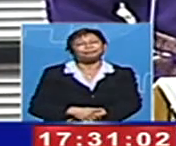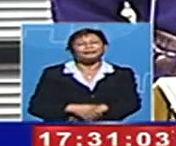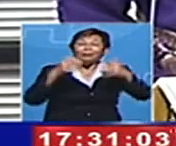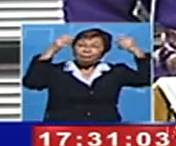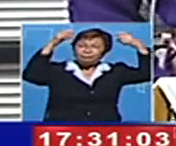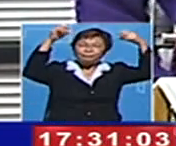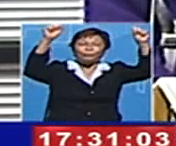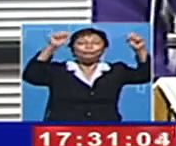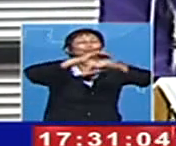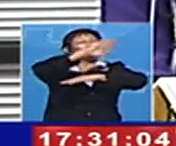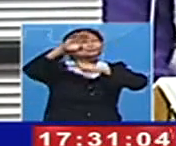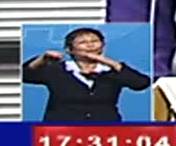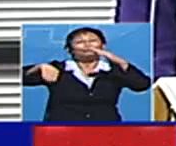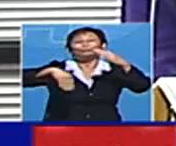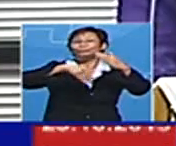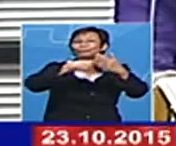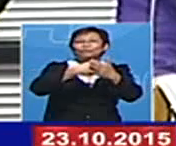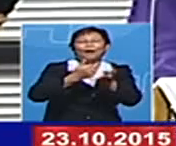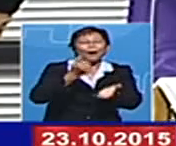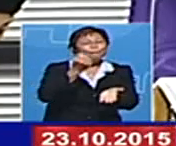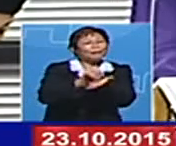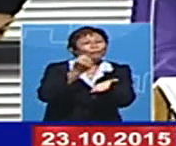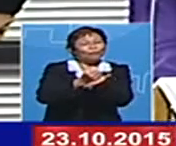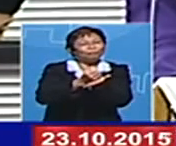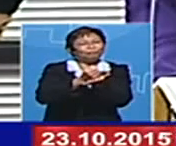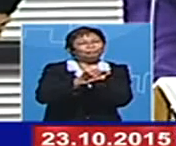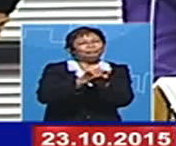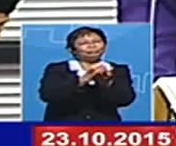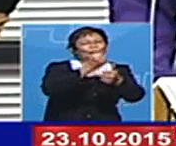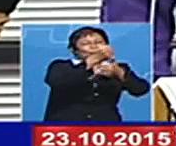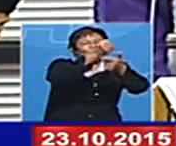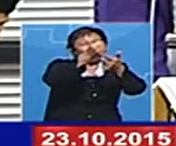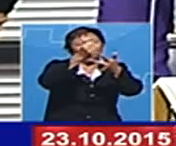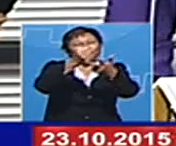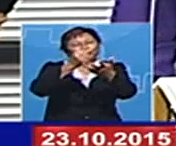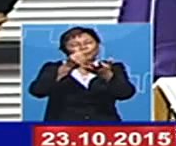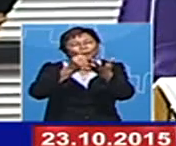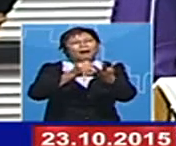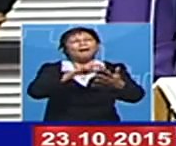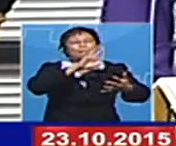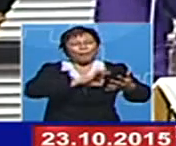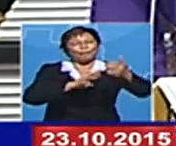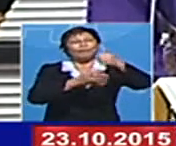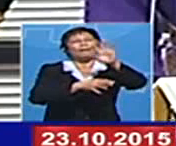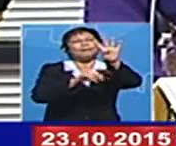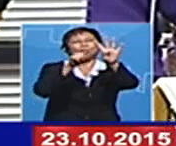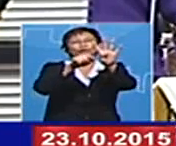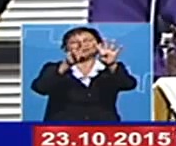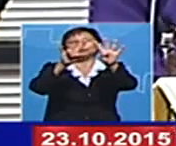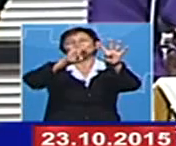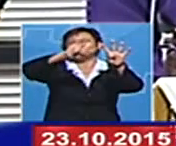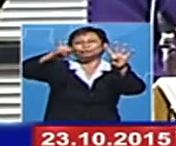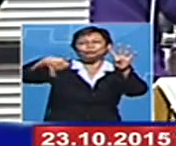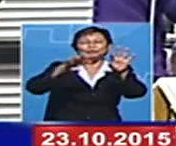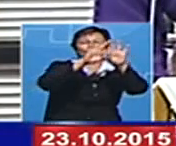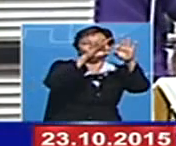di-pertua keseluruhannya kesemua bantuan ini akan memanfaatkan sebanyak 4.7 juta